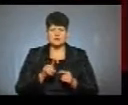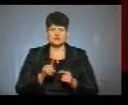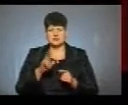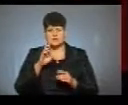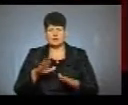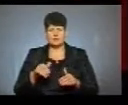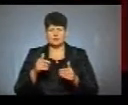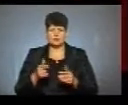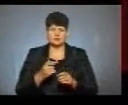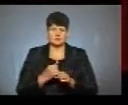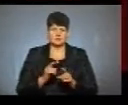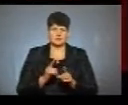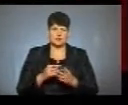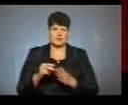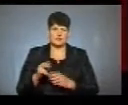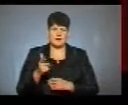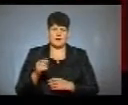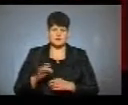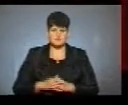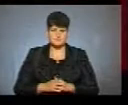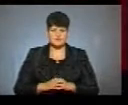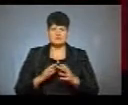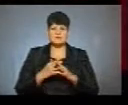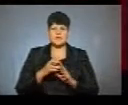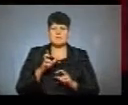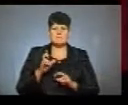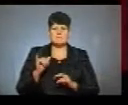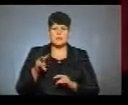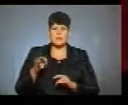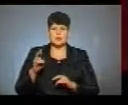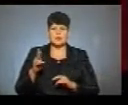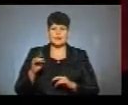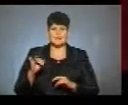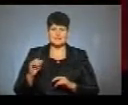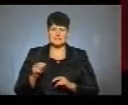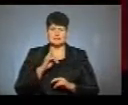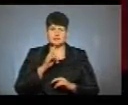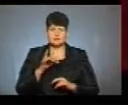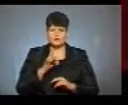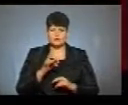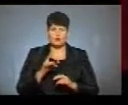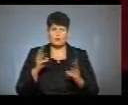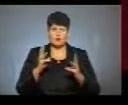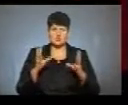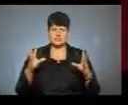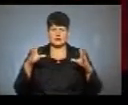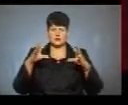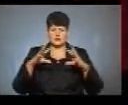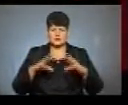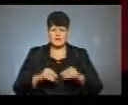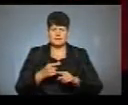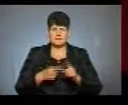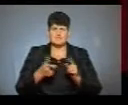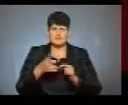пропонує заплатити за той газ. У селі Білокриниця Кременецького району пожежники загасили пів гектара покладів